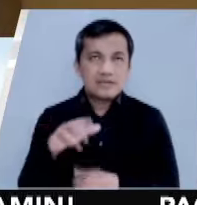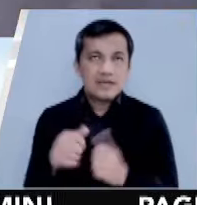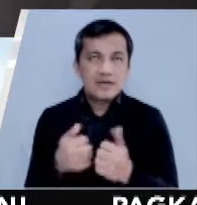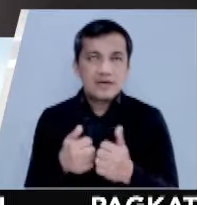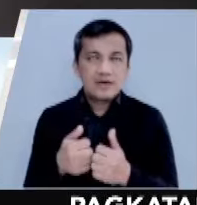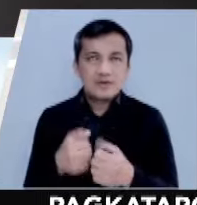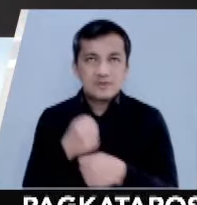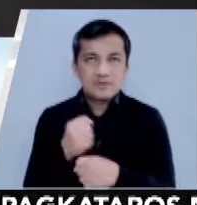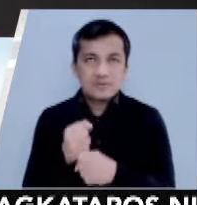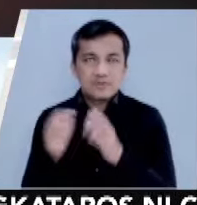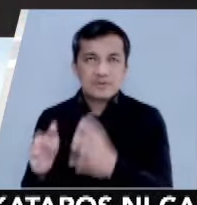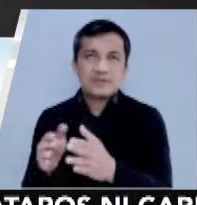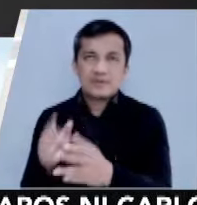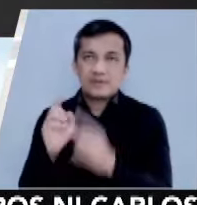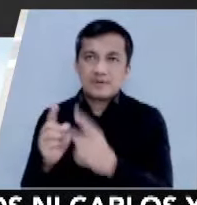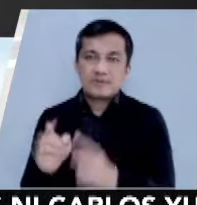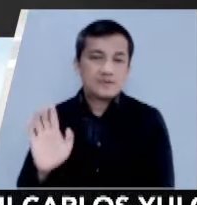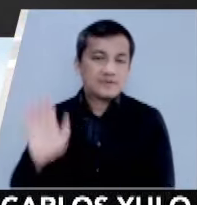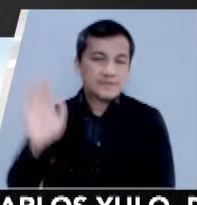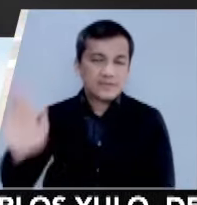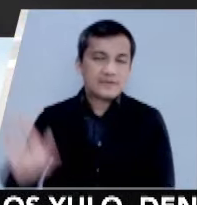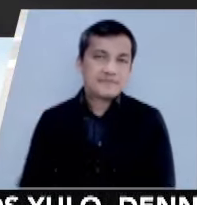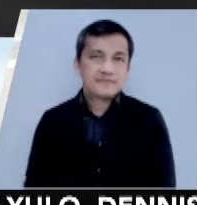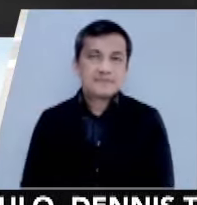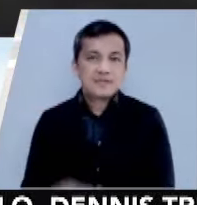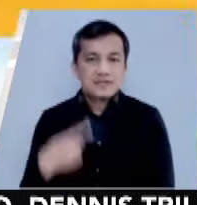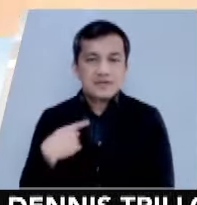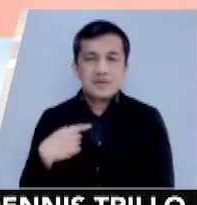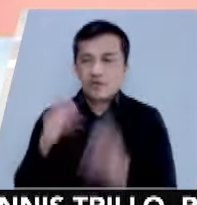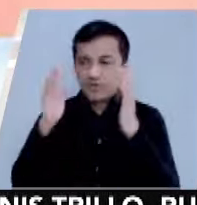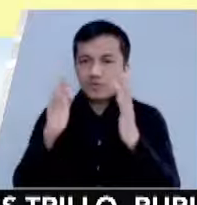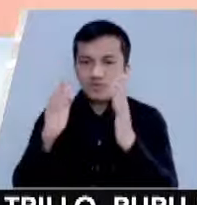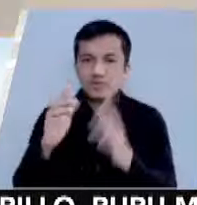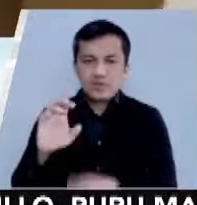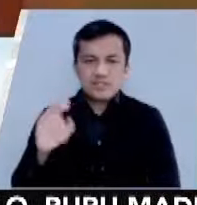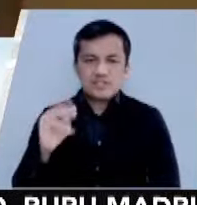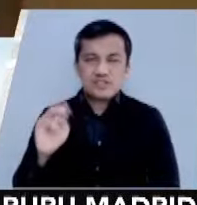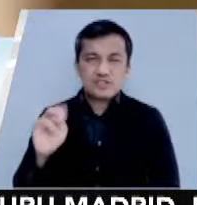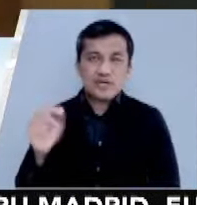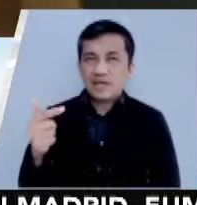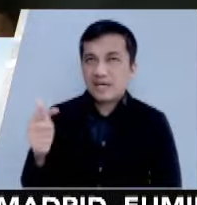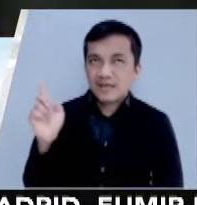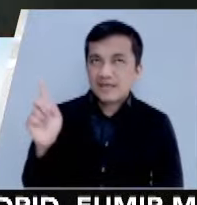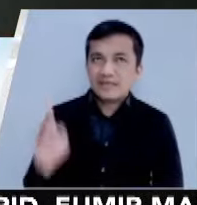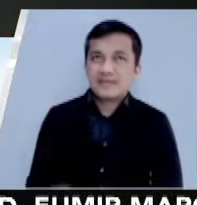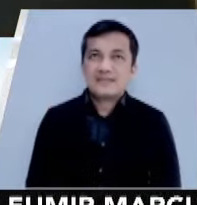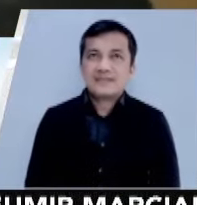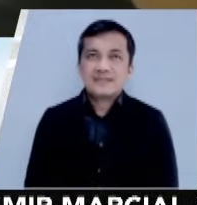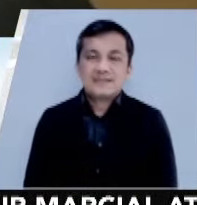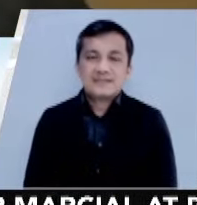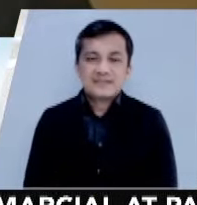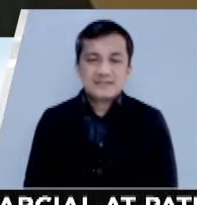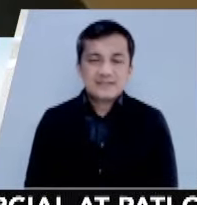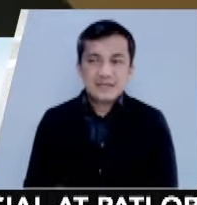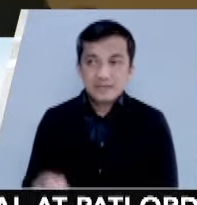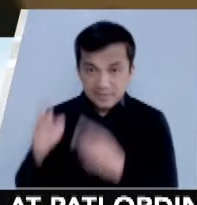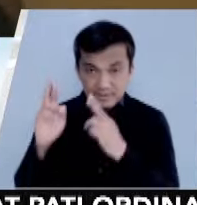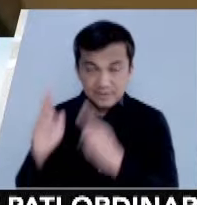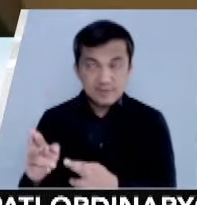sila. Nagkaroon siya ng casual chikahan with Ji Chang-wook. Nagkatingin na kami. So as courtesy, bilang